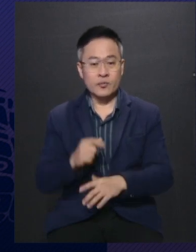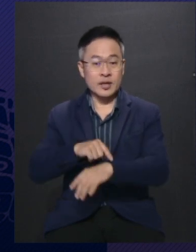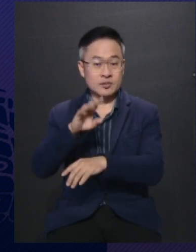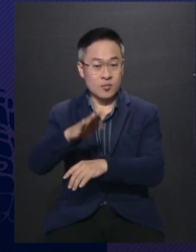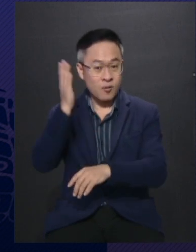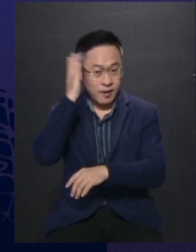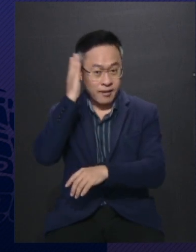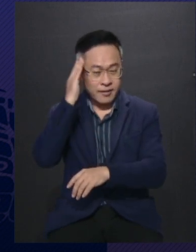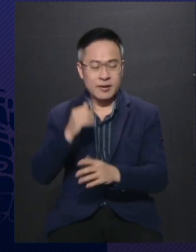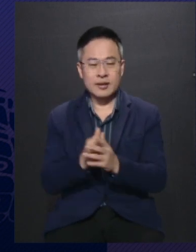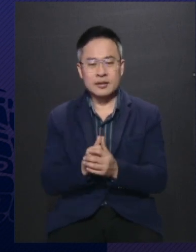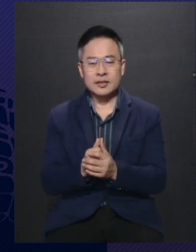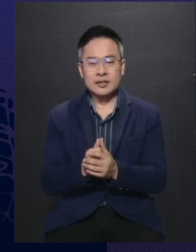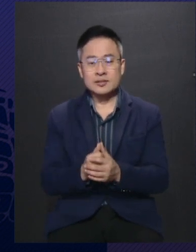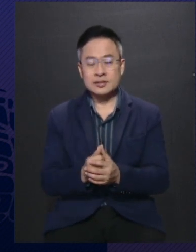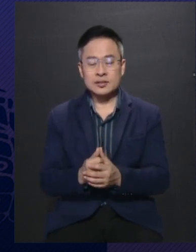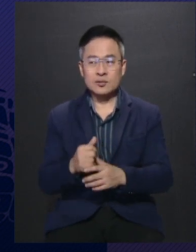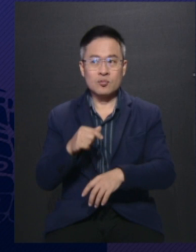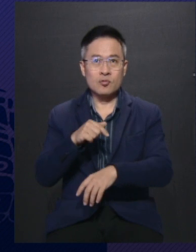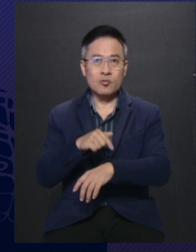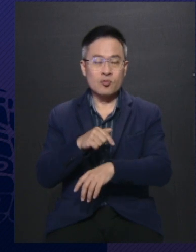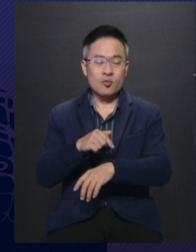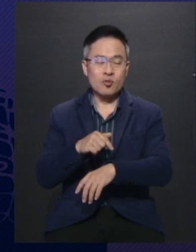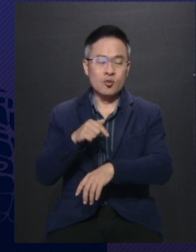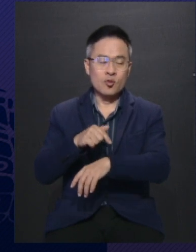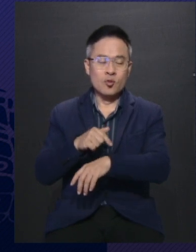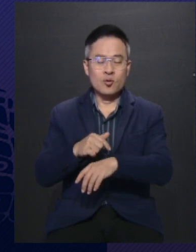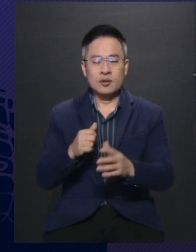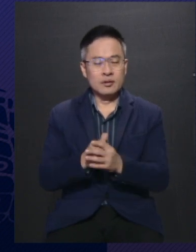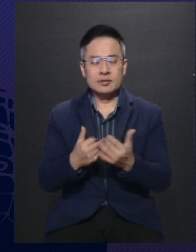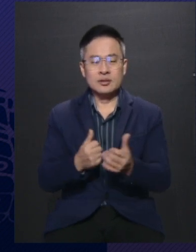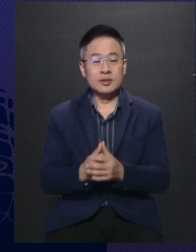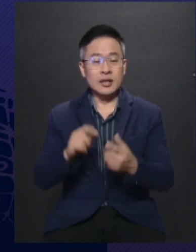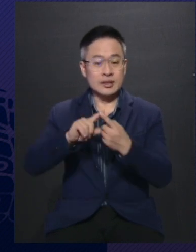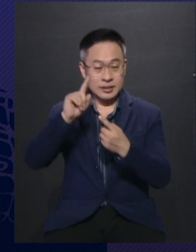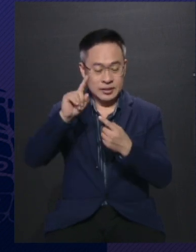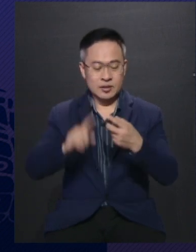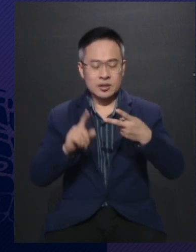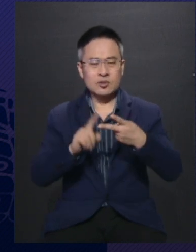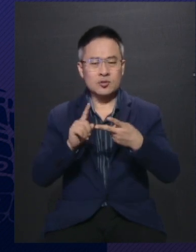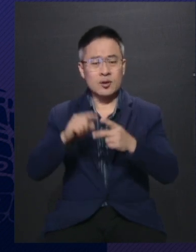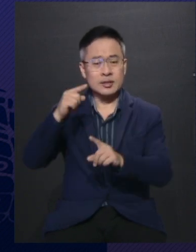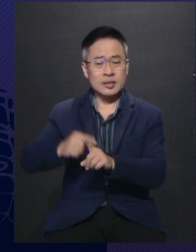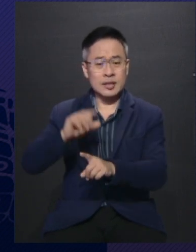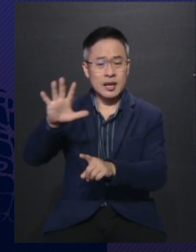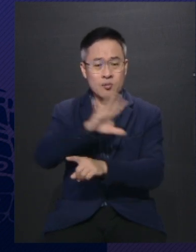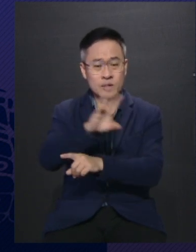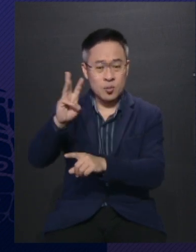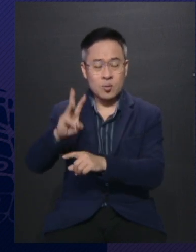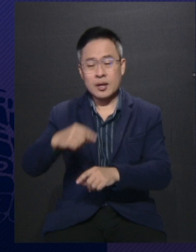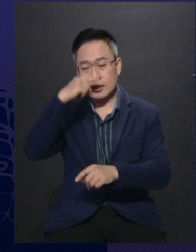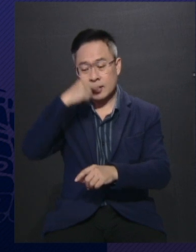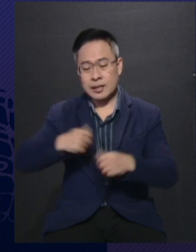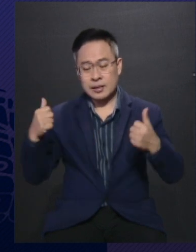พบกับสิงคโปร์นะคะซึ่งก็จะแข่งขันกันที่ Prince Stadium ยาวเลยนะคะวันที่6พฤษภาคมก็เช่นเดียวกันเวลาเดียวกันไทยพ